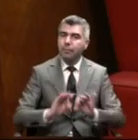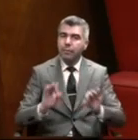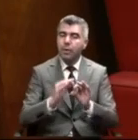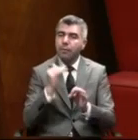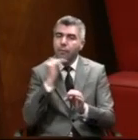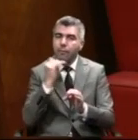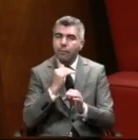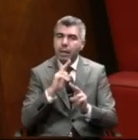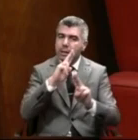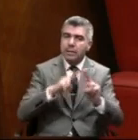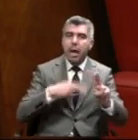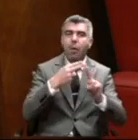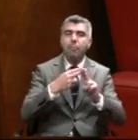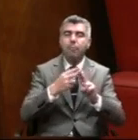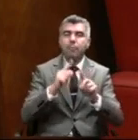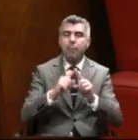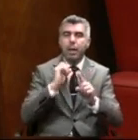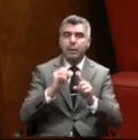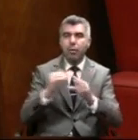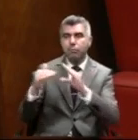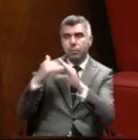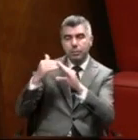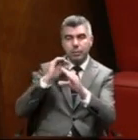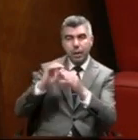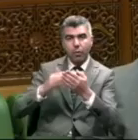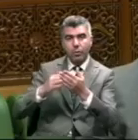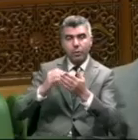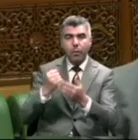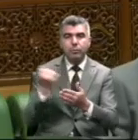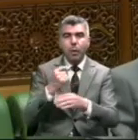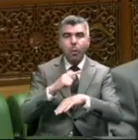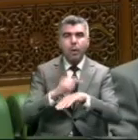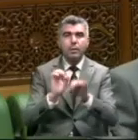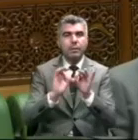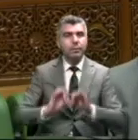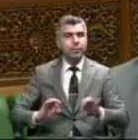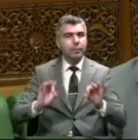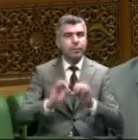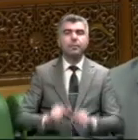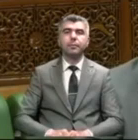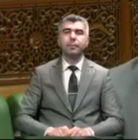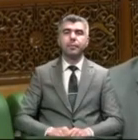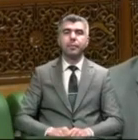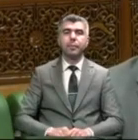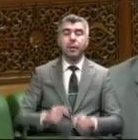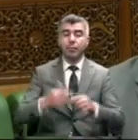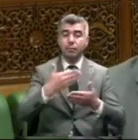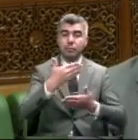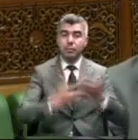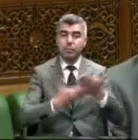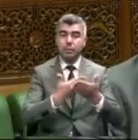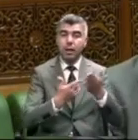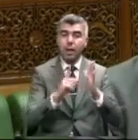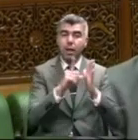في التجاوب مع المستثمرين لتفادي هدر المزيد من الوقت سيد الوزير ميثاق الاستثمار الجديد الذي